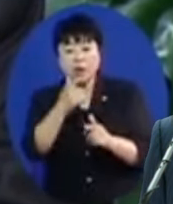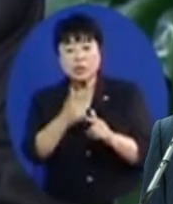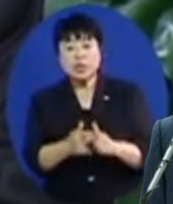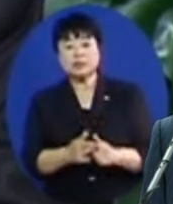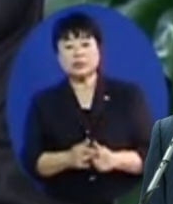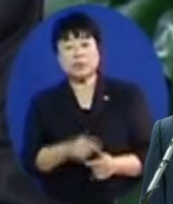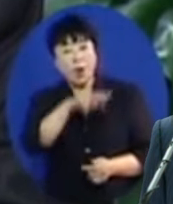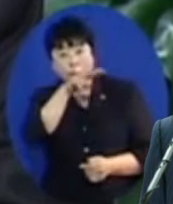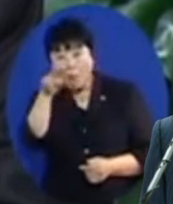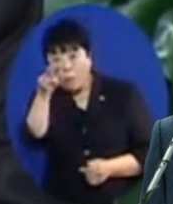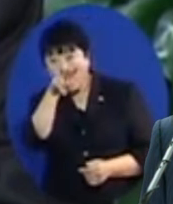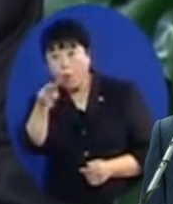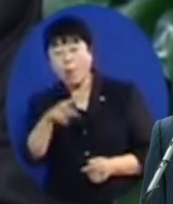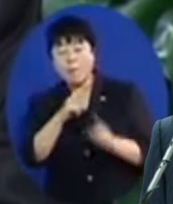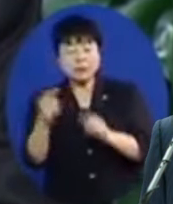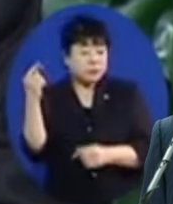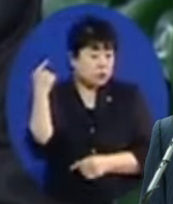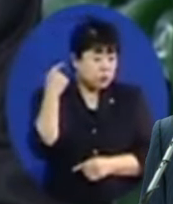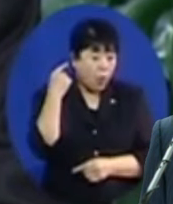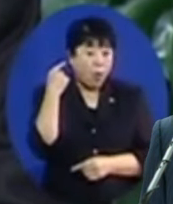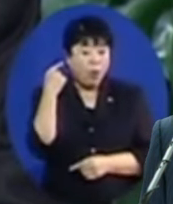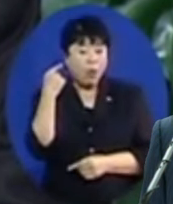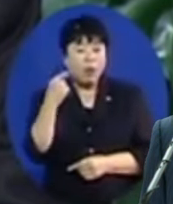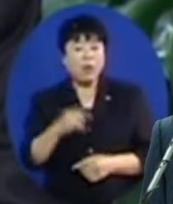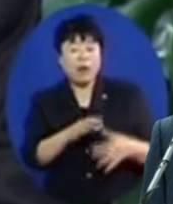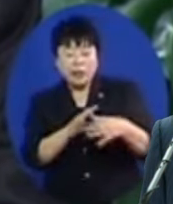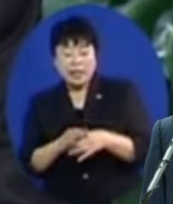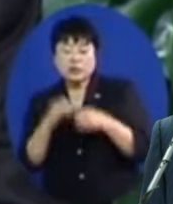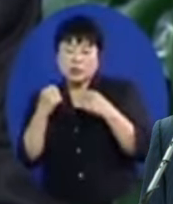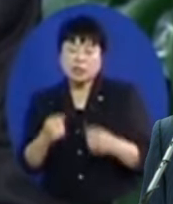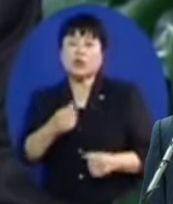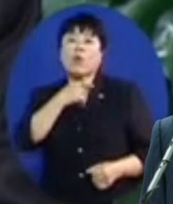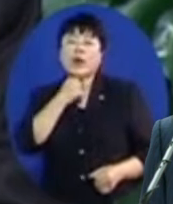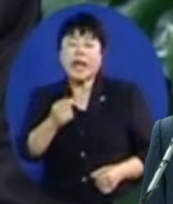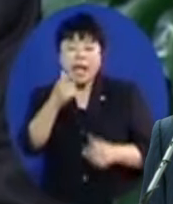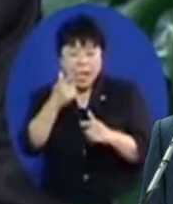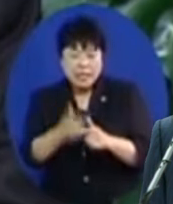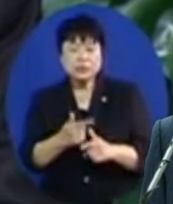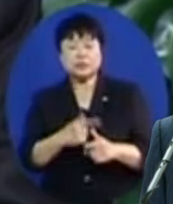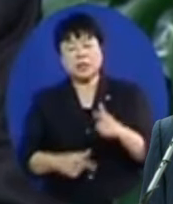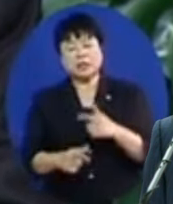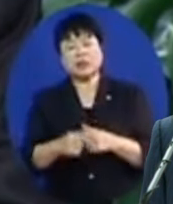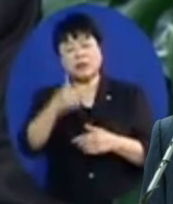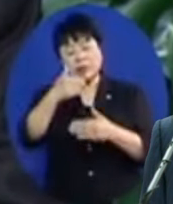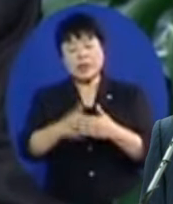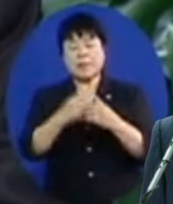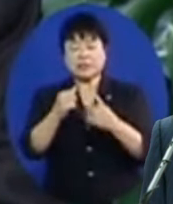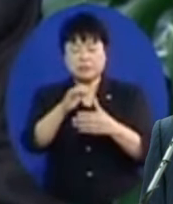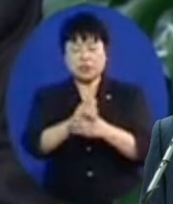보고 말씀을 듣고 난 다음에는 며칠 더 있기를 간청해서 예수님이 며칠 더 있으면서 그들을 기도해 주고 말씀을